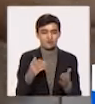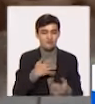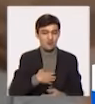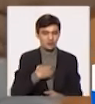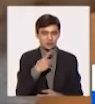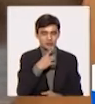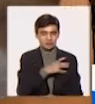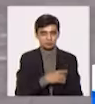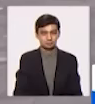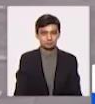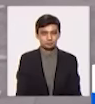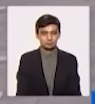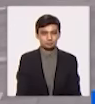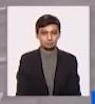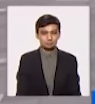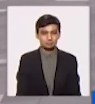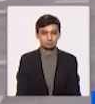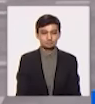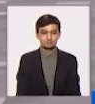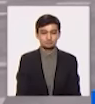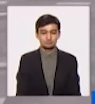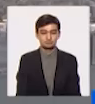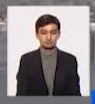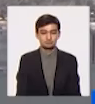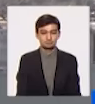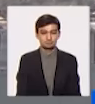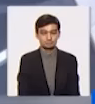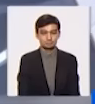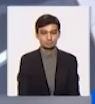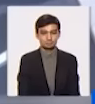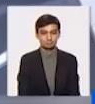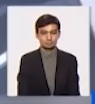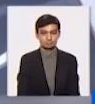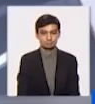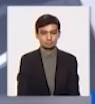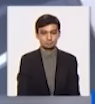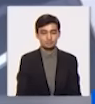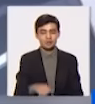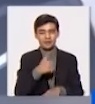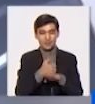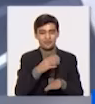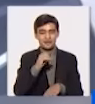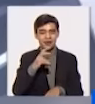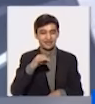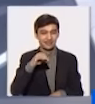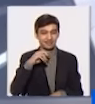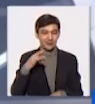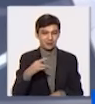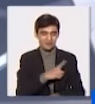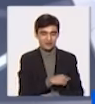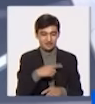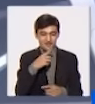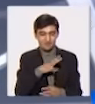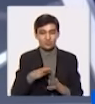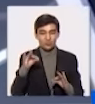маңызды дейді. Ирина Советжан, Зірната Бұлхайыров, Информ Бюро, Дубай. Бас санитар айтқанда, инфекция тіркелген